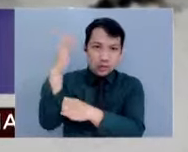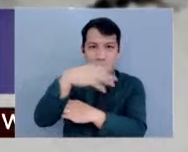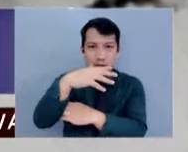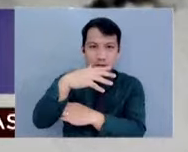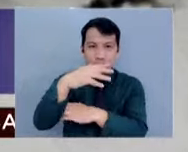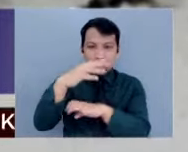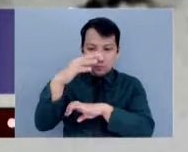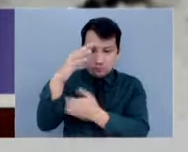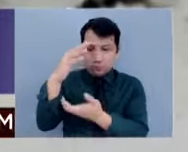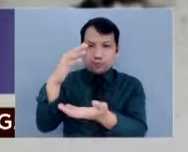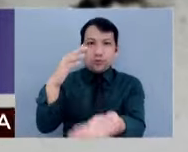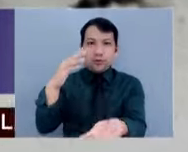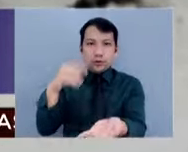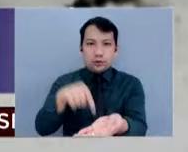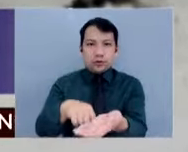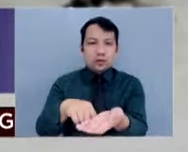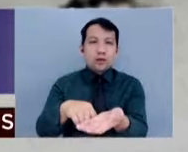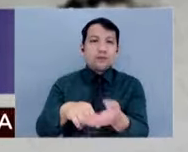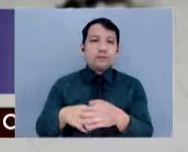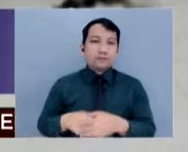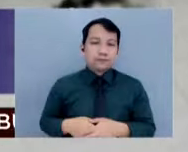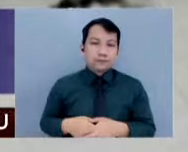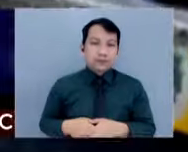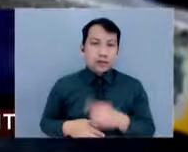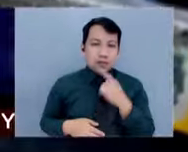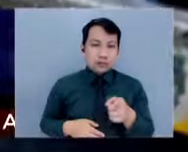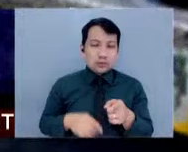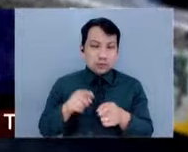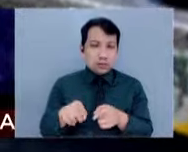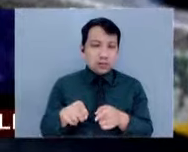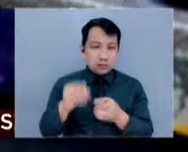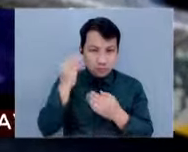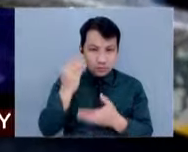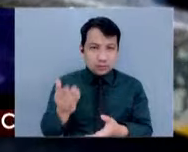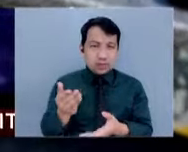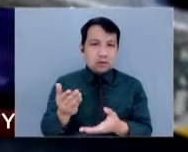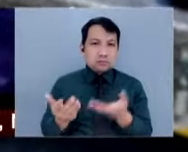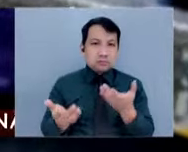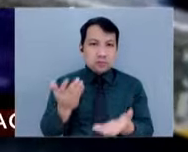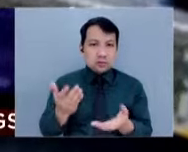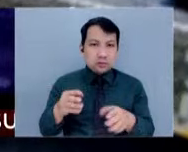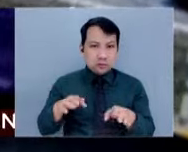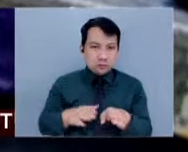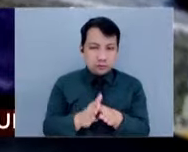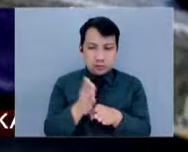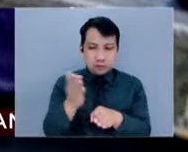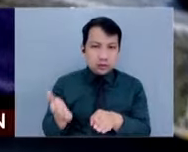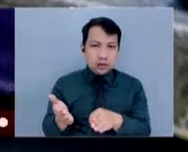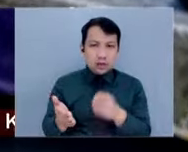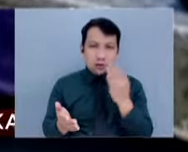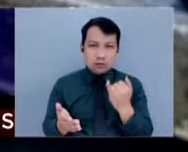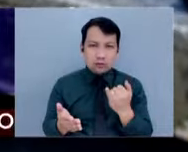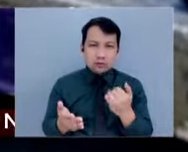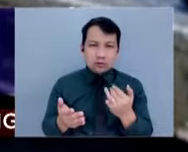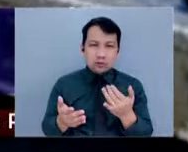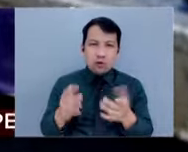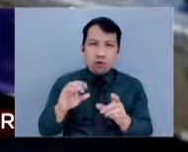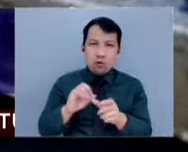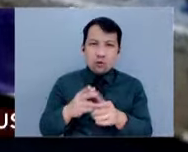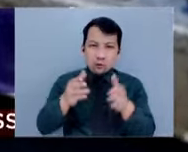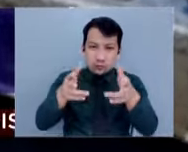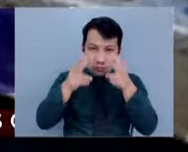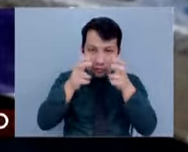at napunta sa kabilang lane. Ayon sa mga otoridad, posibleng nadulas ang sasakyan o nawala ng focus ang driver